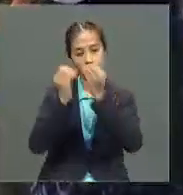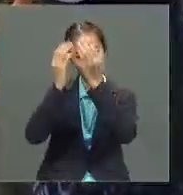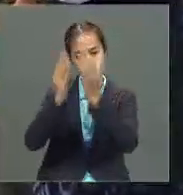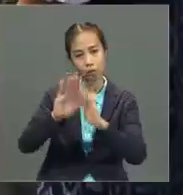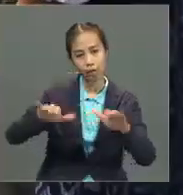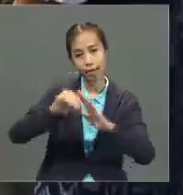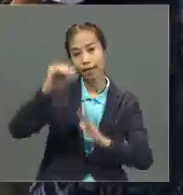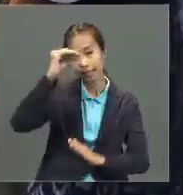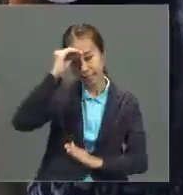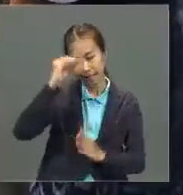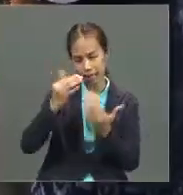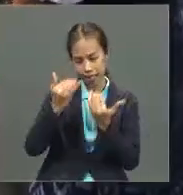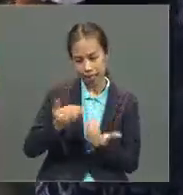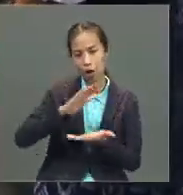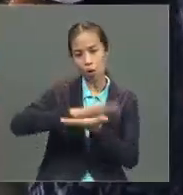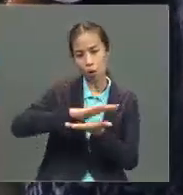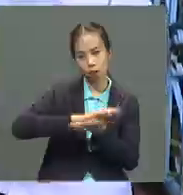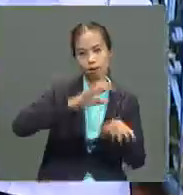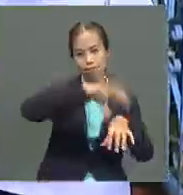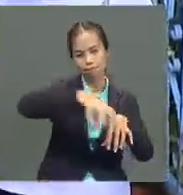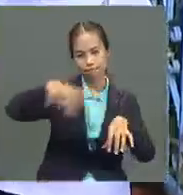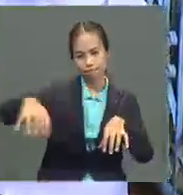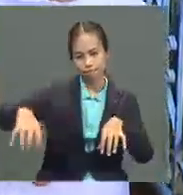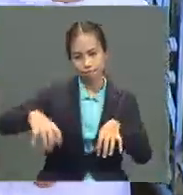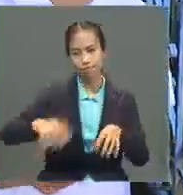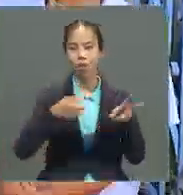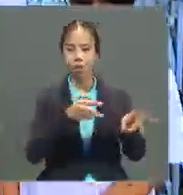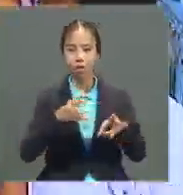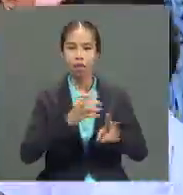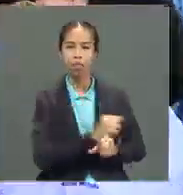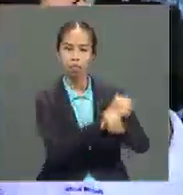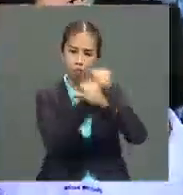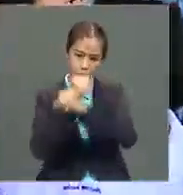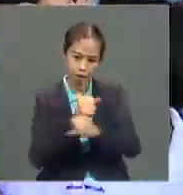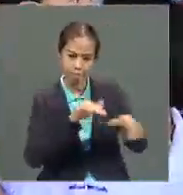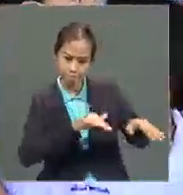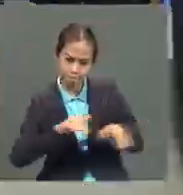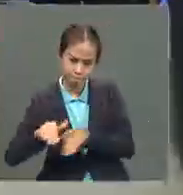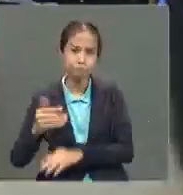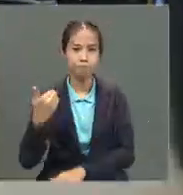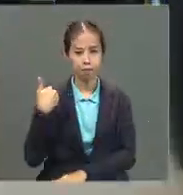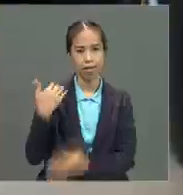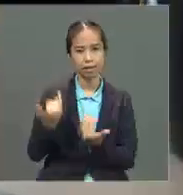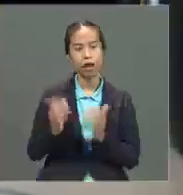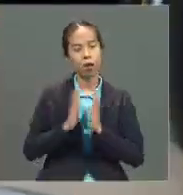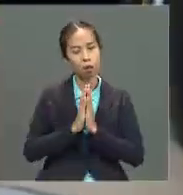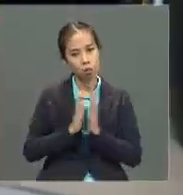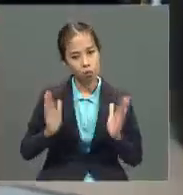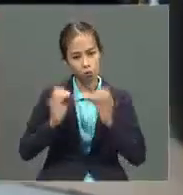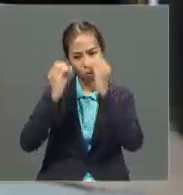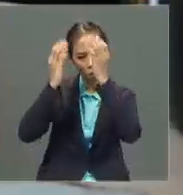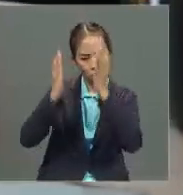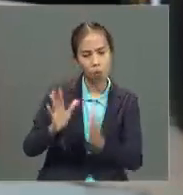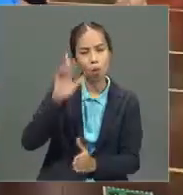ทุกๆโรงเรียนเนี่ยมีมาตรการการเตรียมความพร้อมต่างๆแล้วก็ต้องขอบคุณผู้ปกครองนักเรียนแล้วก็คุณครูเนี่ยแหละค่ะที่มา